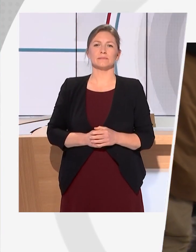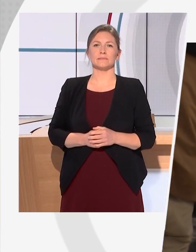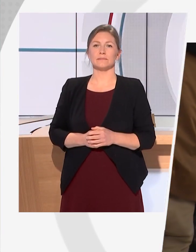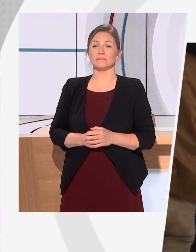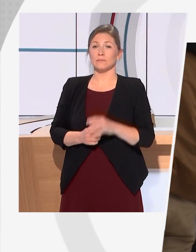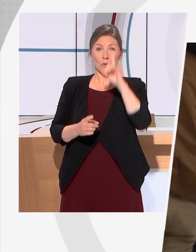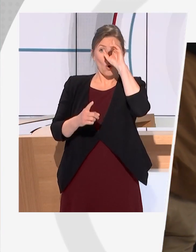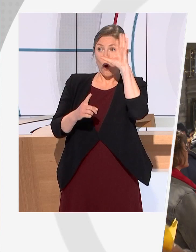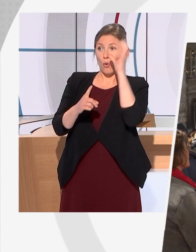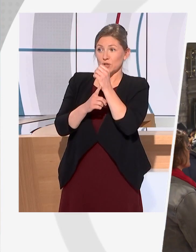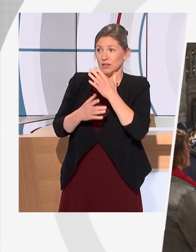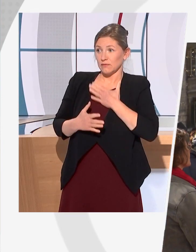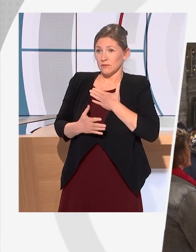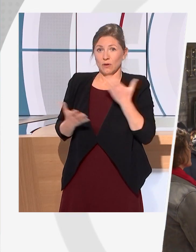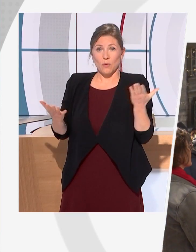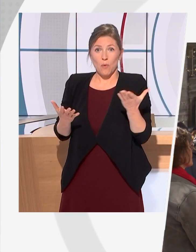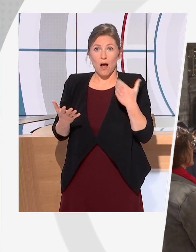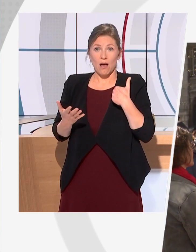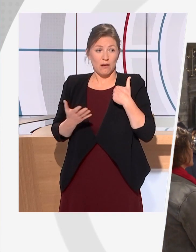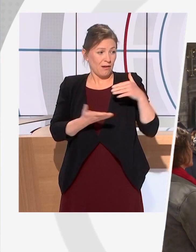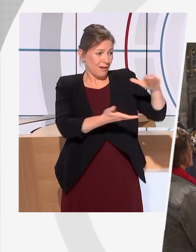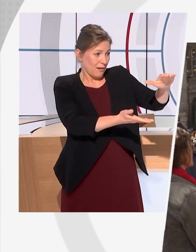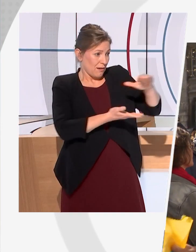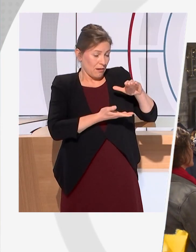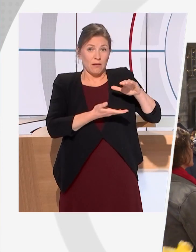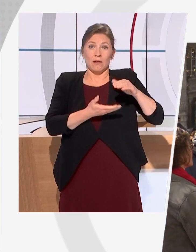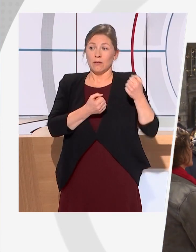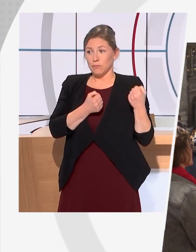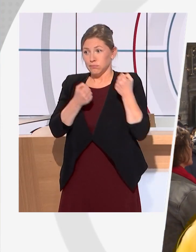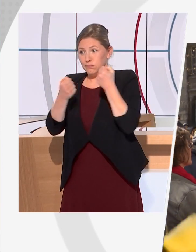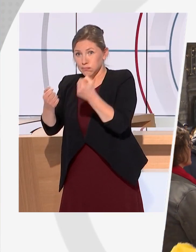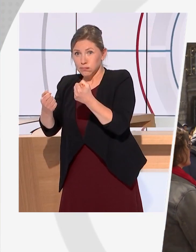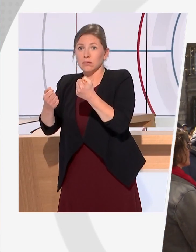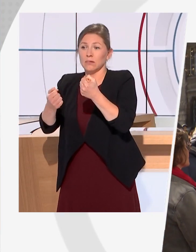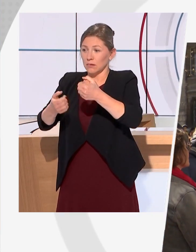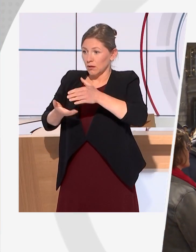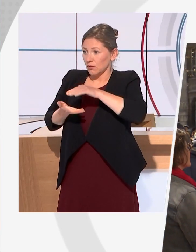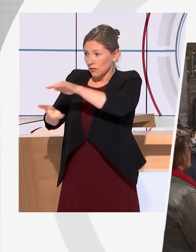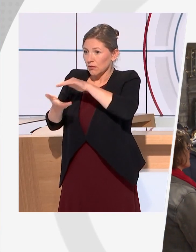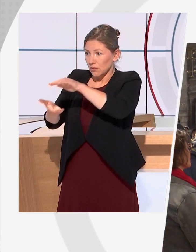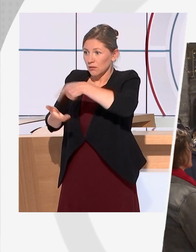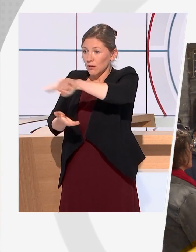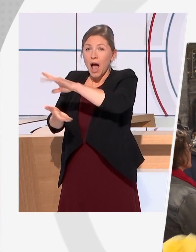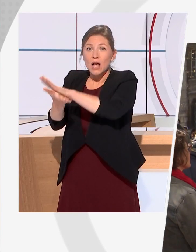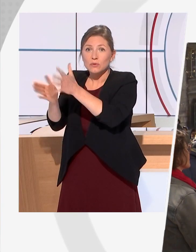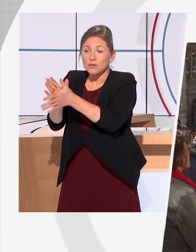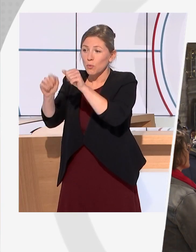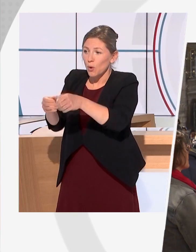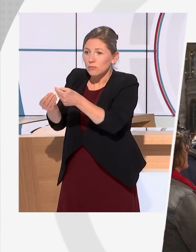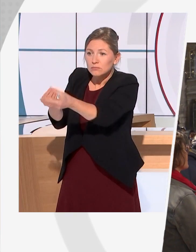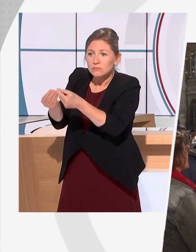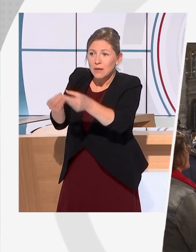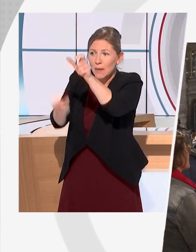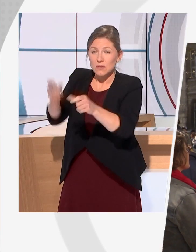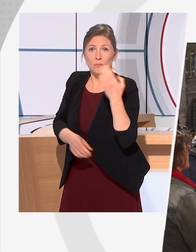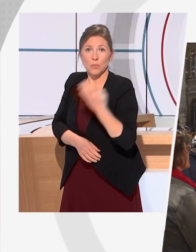Mon but, ce serait de poser des denrées à la frontière, mais à une association où je suis sûr que ça profitera bien aux gens qui en ont besoin, peuple